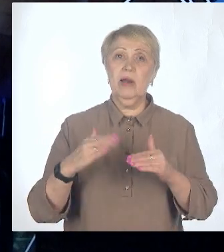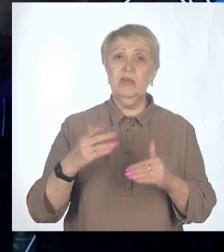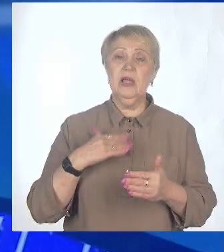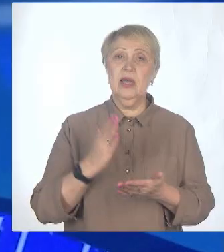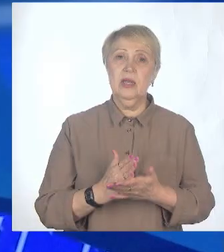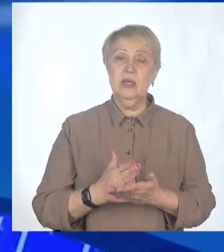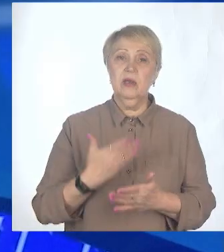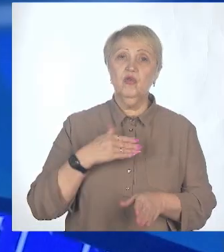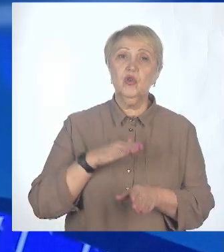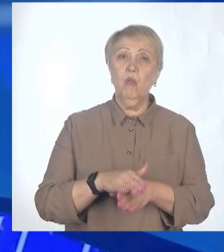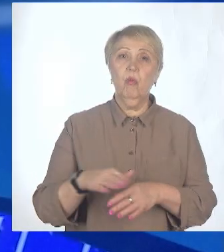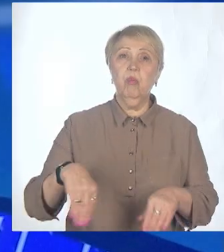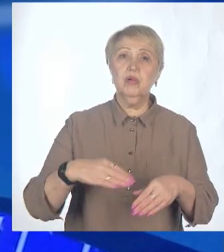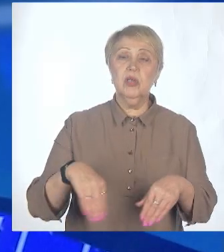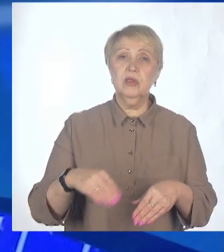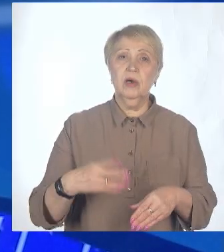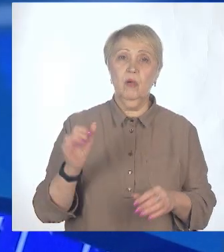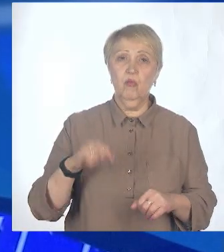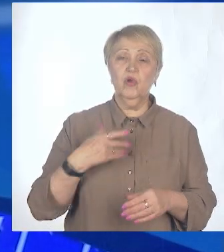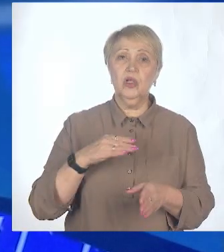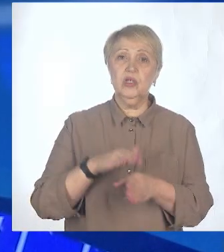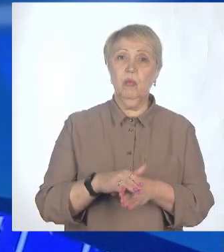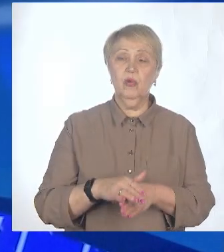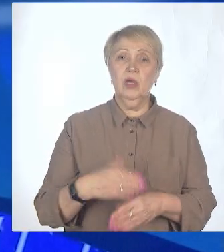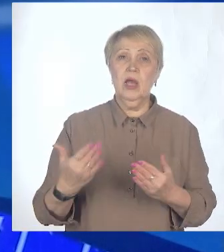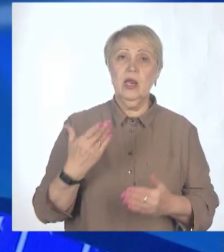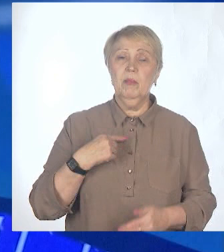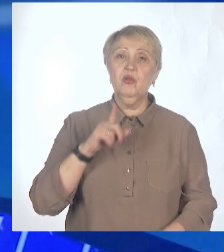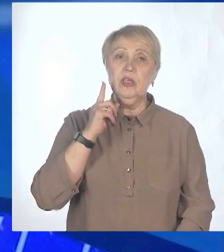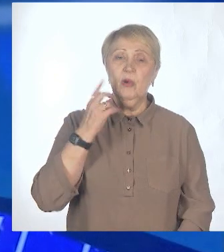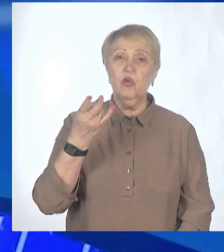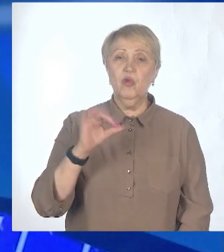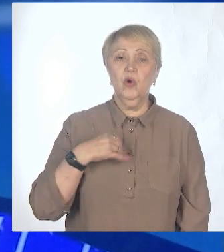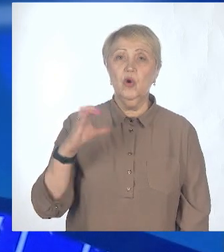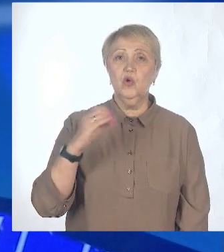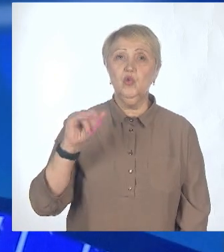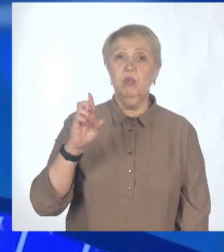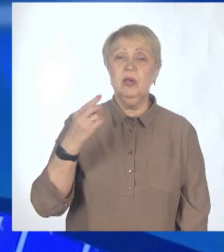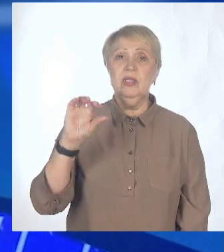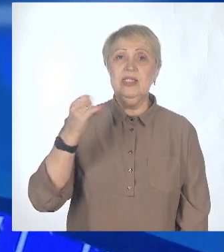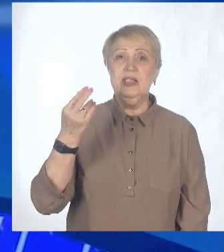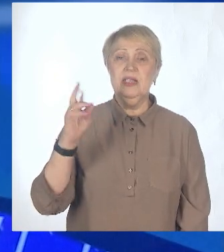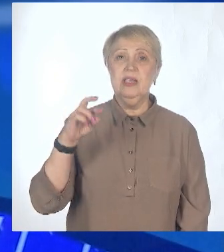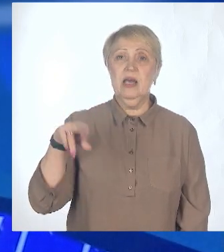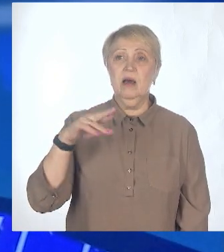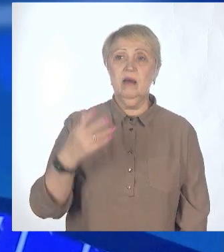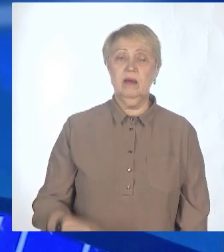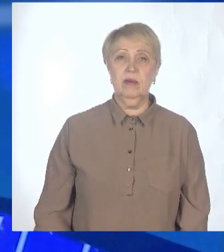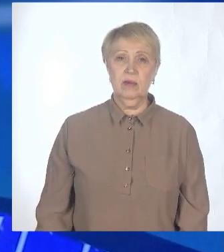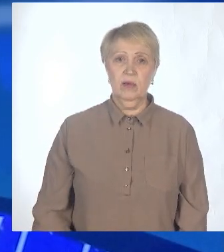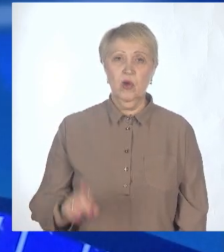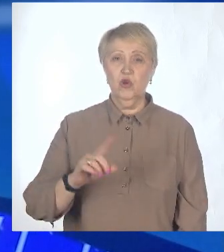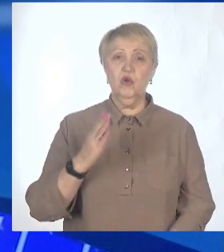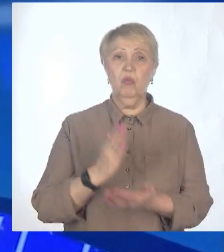заполнить либо опытным человеком, либо молодым, без опыта, но с субсидией, то здесь, мне кажется, просто включается бизнес и считает, а что мне